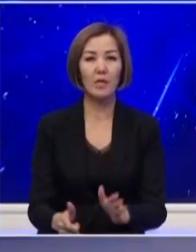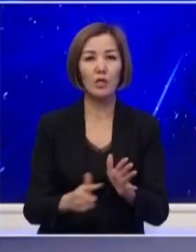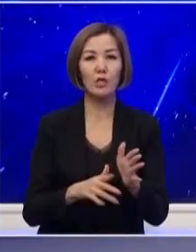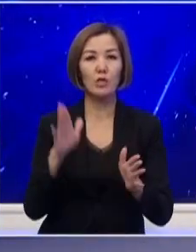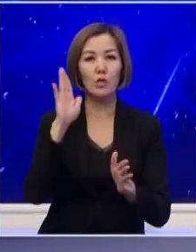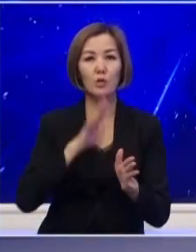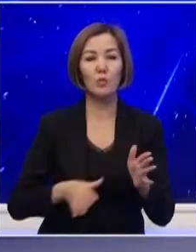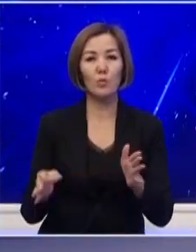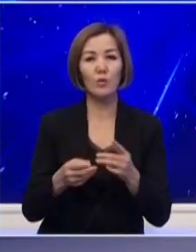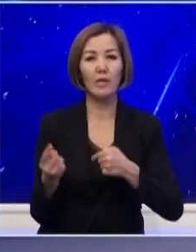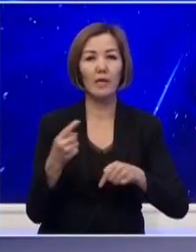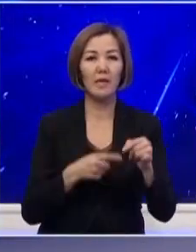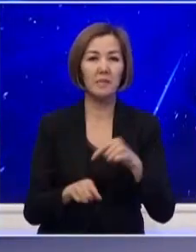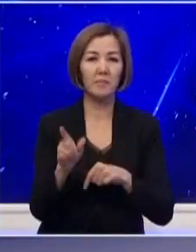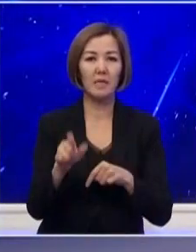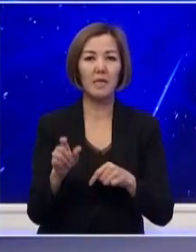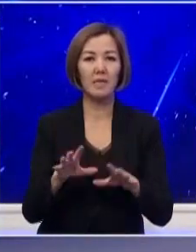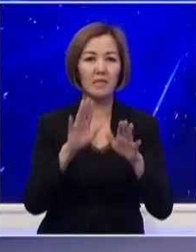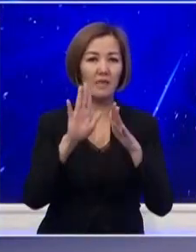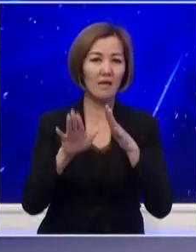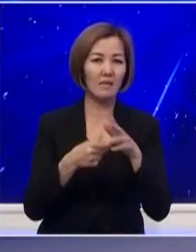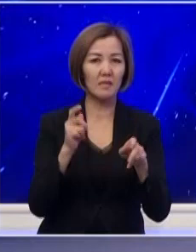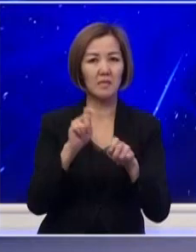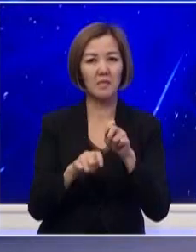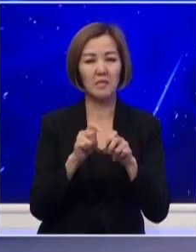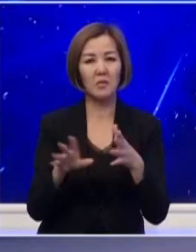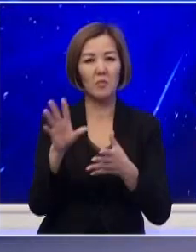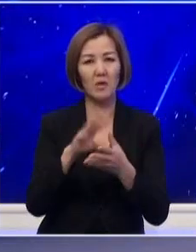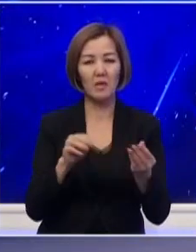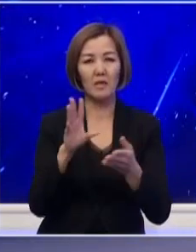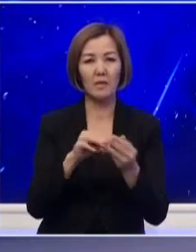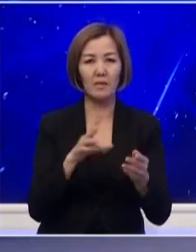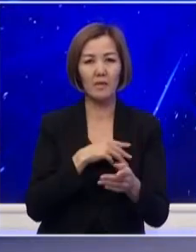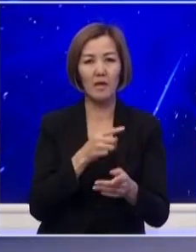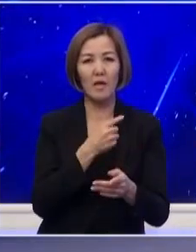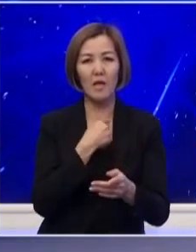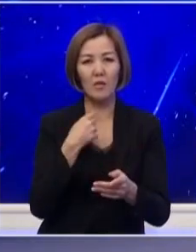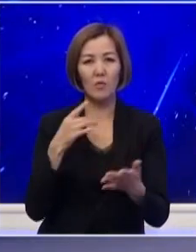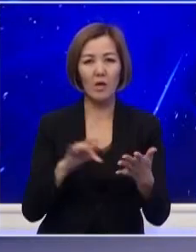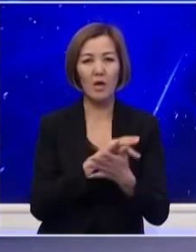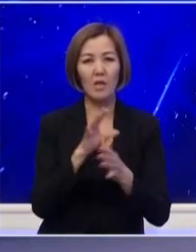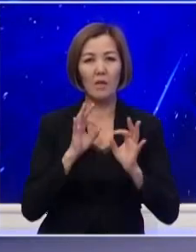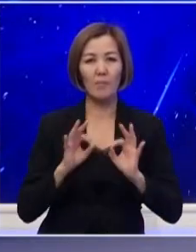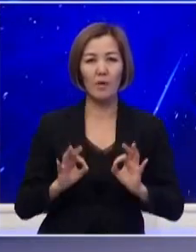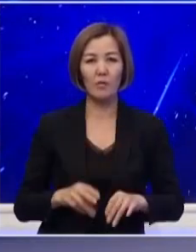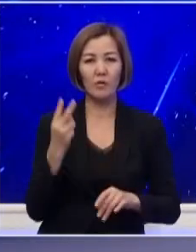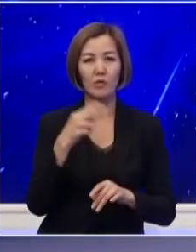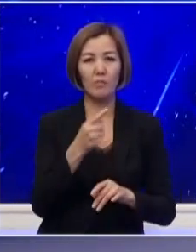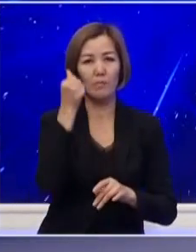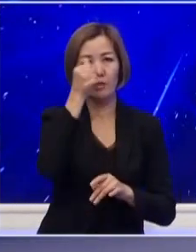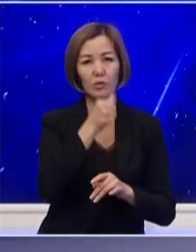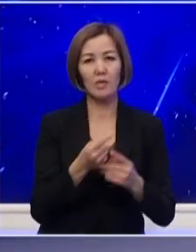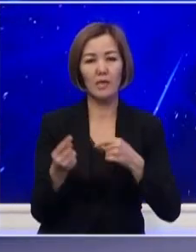Өңірде кәсіпкерлерді заңсыз тексеру жиілеп кетті. Осыған орай Талдықорған қалалық прокуратурасы 2021 жылы